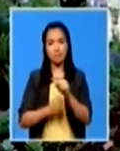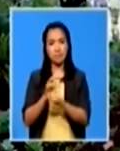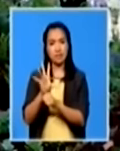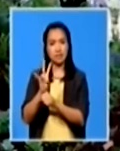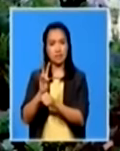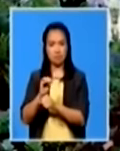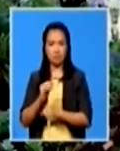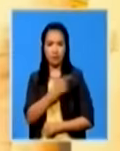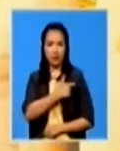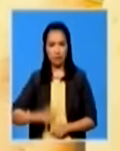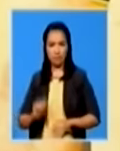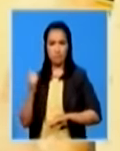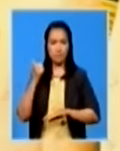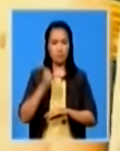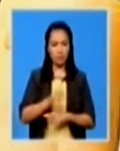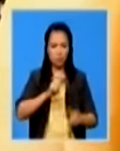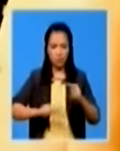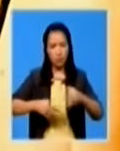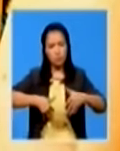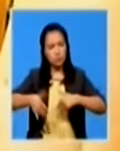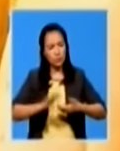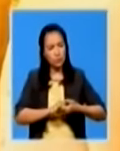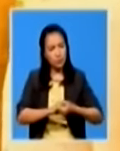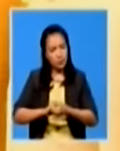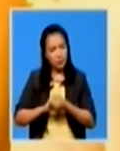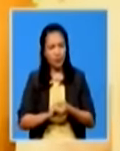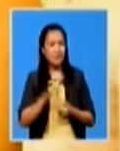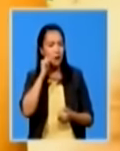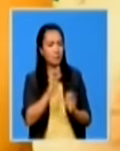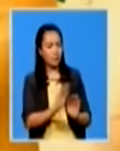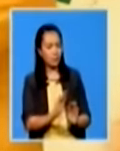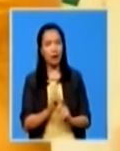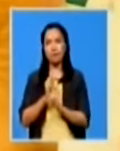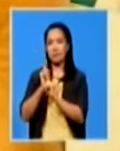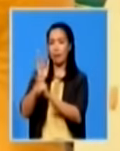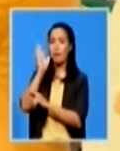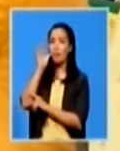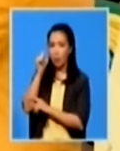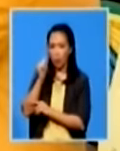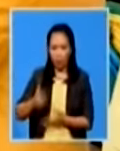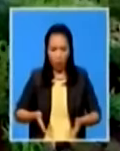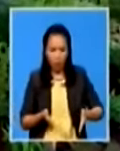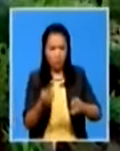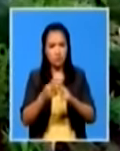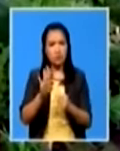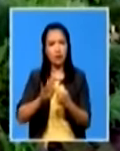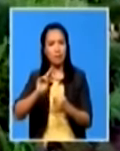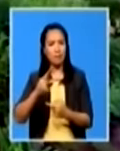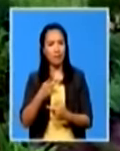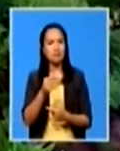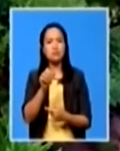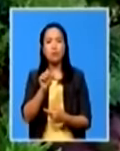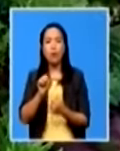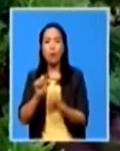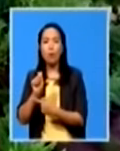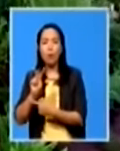องราชประชารัฐร่วมใจพักป่ารักน้ำตามรอยพ่อณคลองบาง200ตำบลธรรมเสนอ